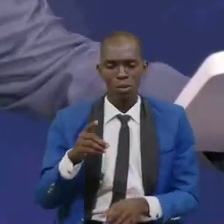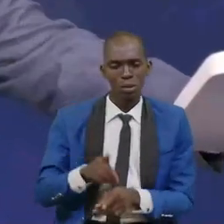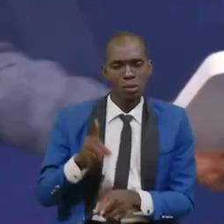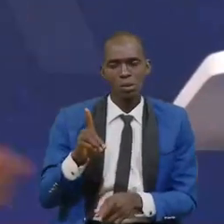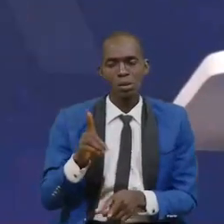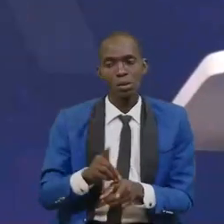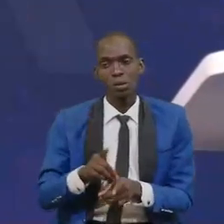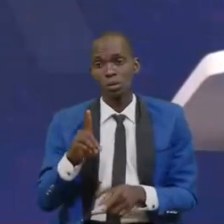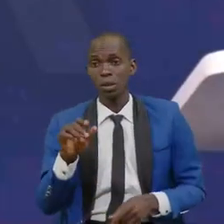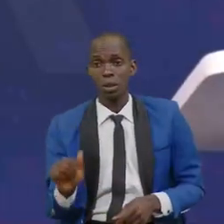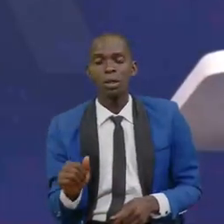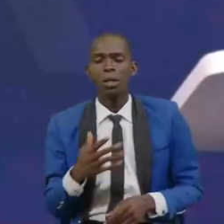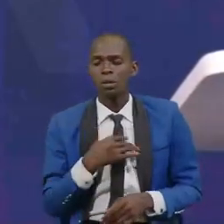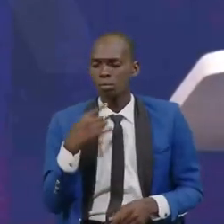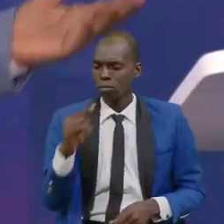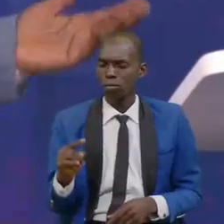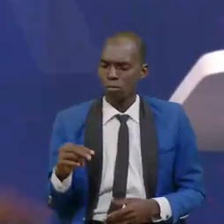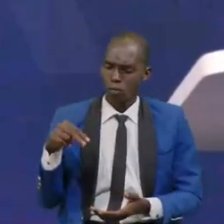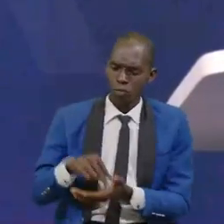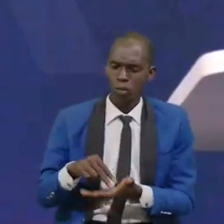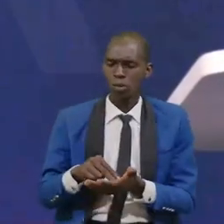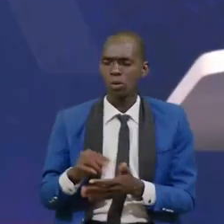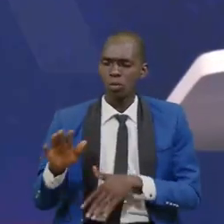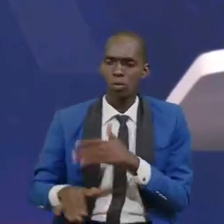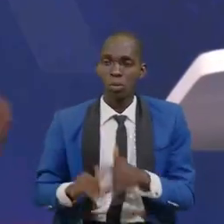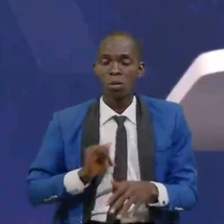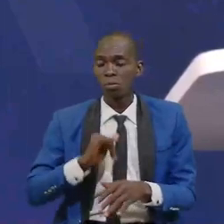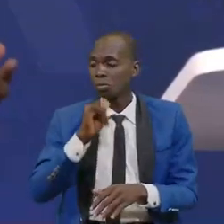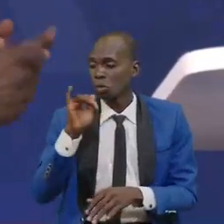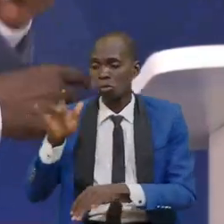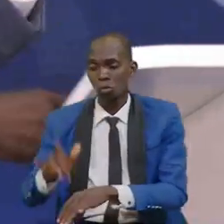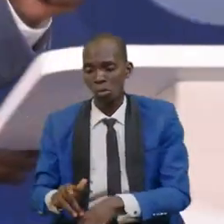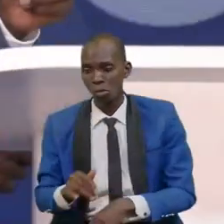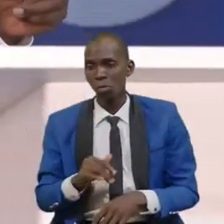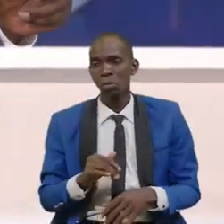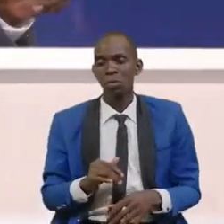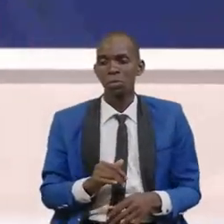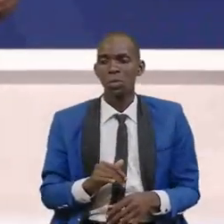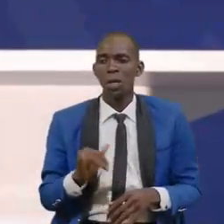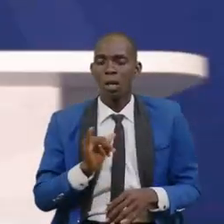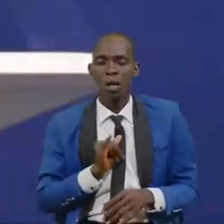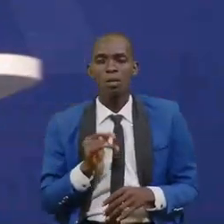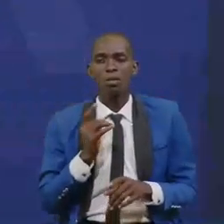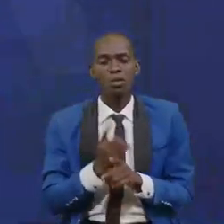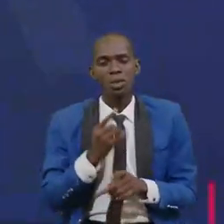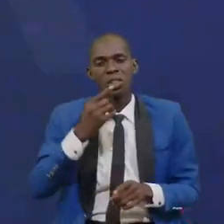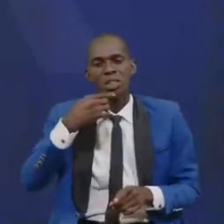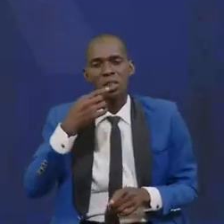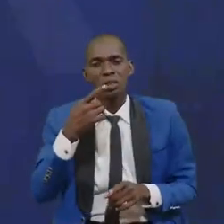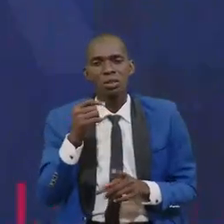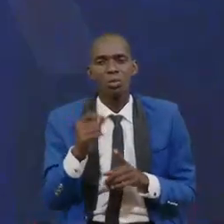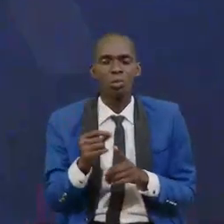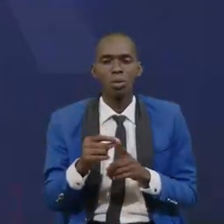lève-toi et marche. Je ne suis pas allé là-bas. Je ne l'ai même pas imposé les mains. Pourquoi? Dis seulement un